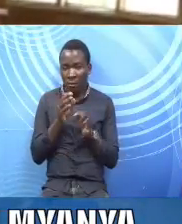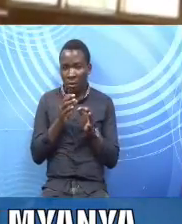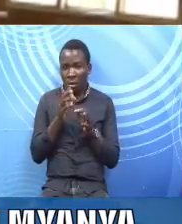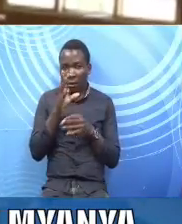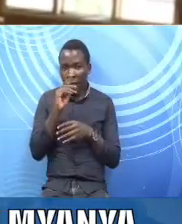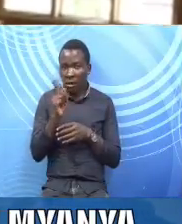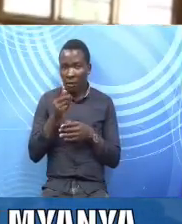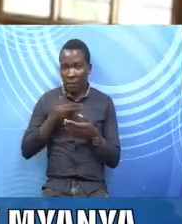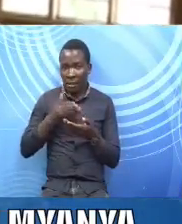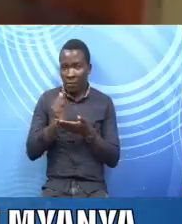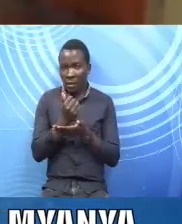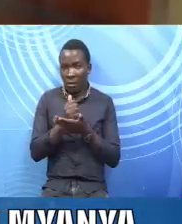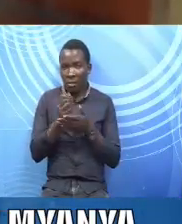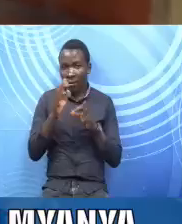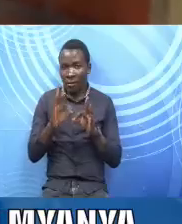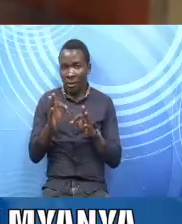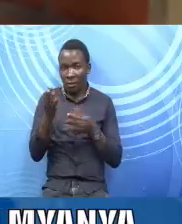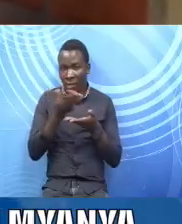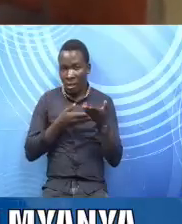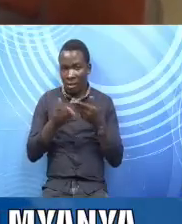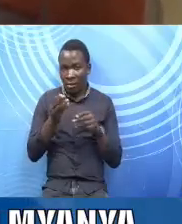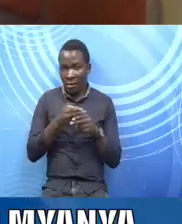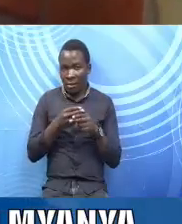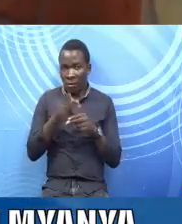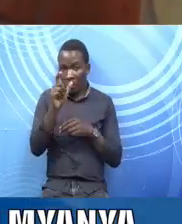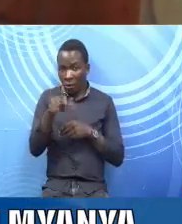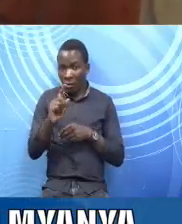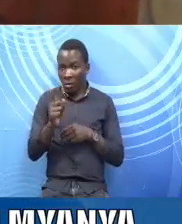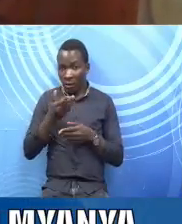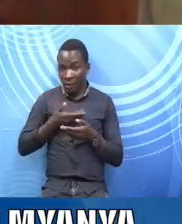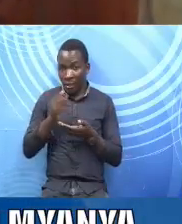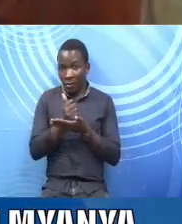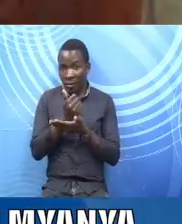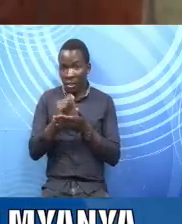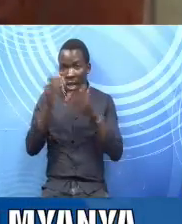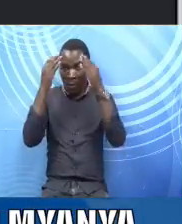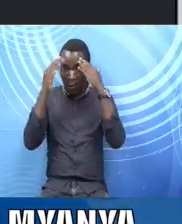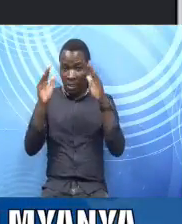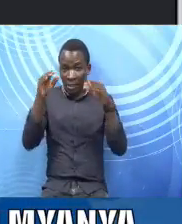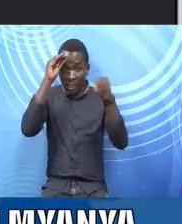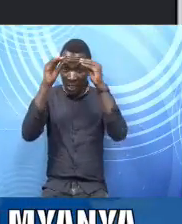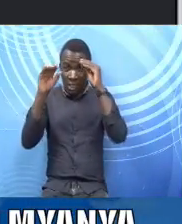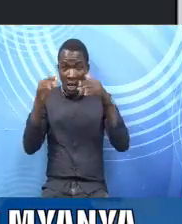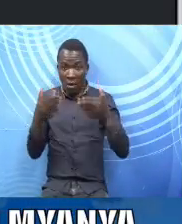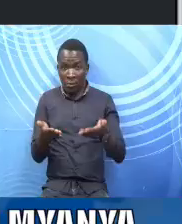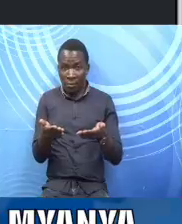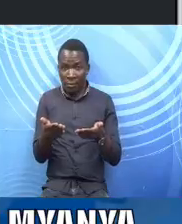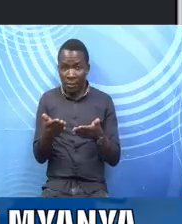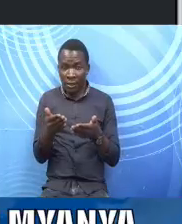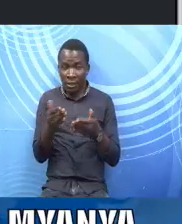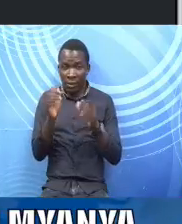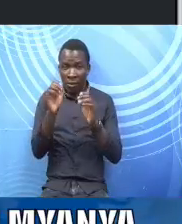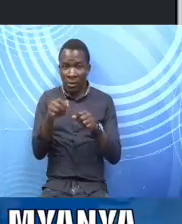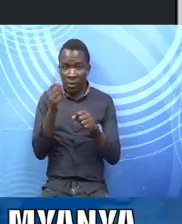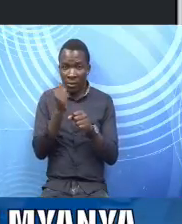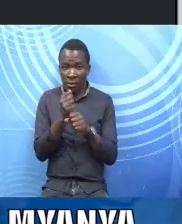kutagira dosiye ngira ngo ni nabyo twarimo mu kanya. Umuntu udafite dosiye nta n'ubwo uzi uko yize, nk'ibintu ushobora gukora